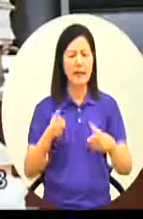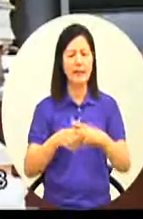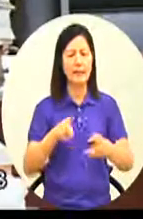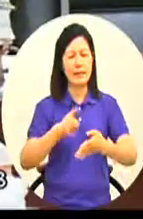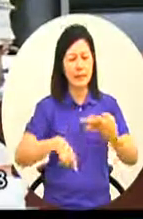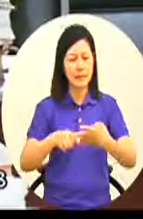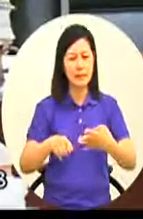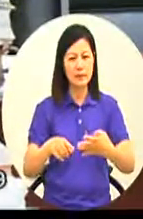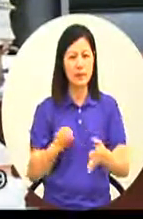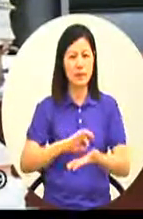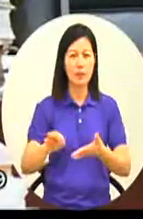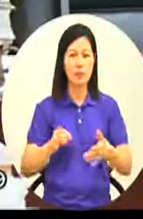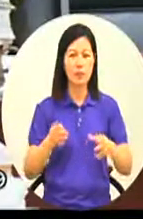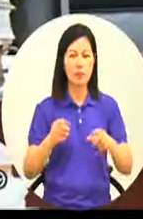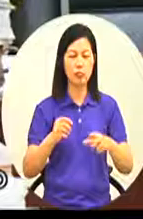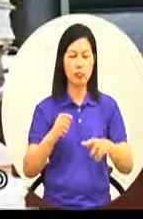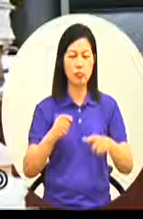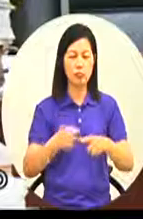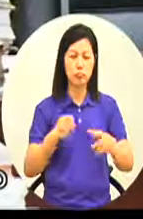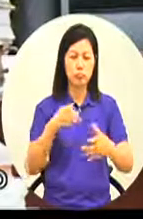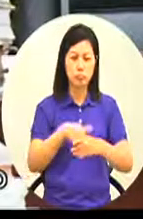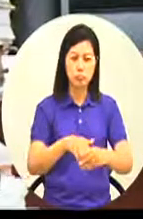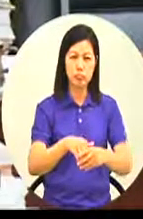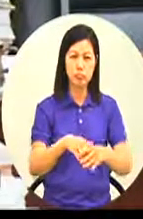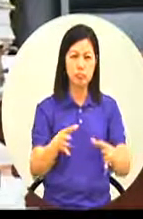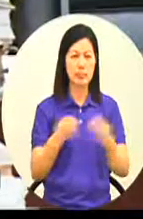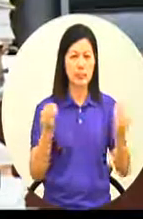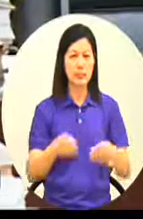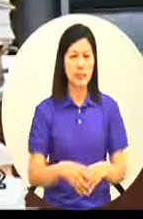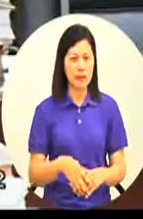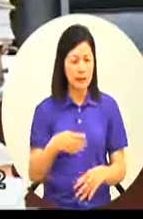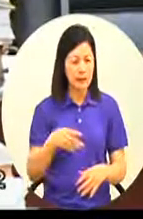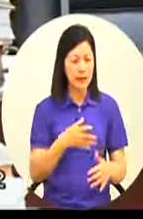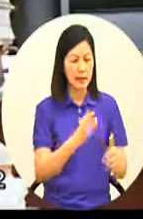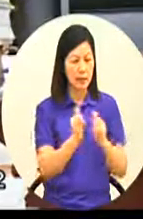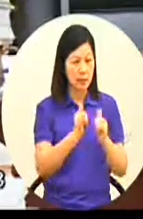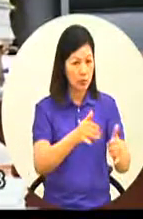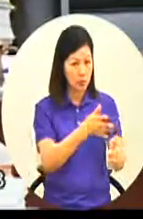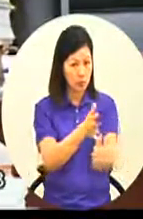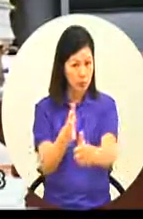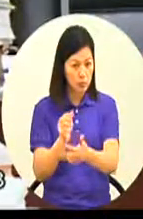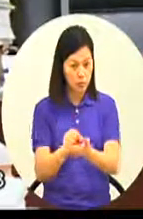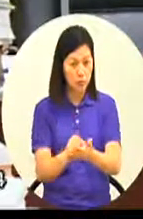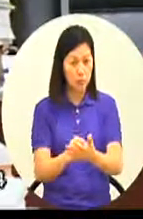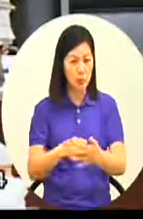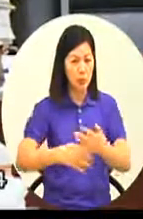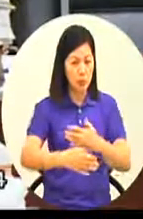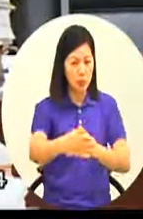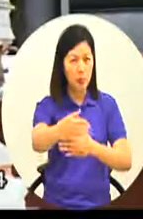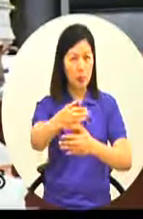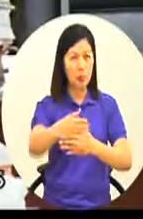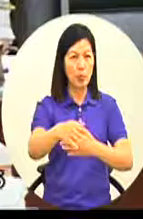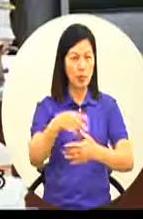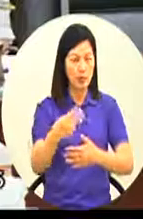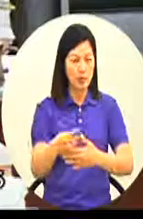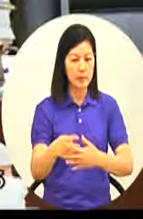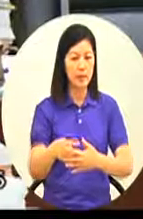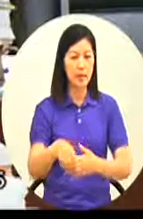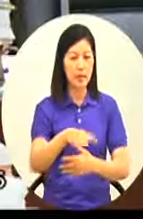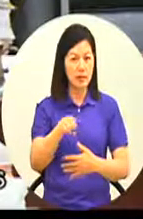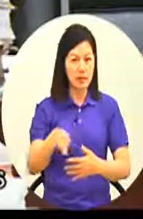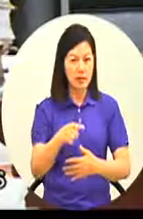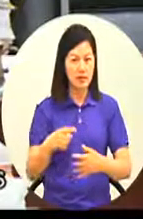坛？我觉得那个方法，包括用双方同意的问题、同方的民调，或者经过什么样的一个程序，我觉得因为这样的大家